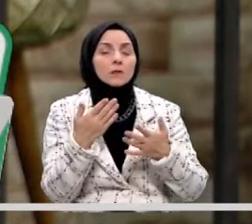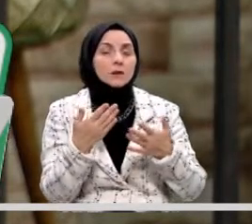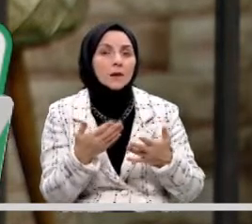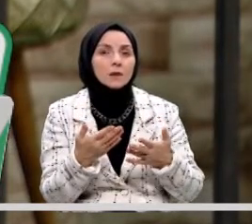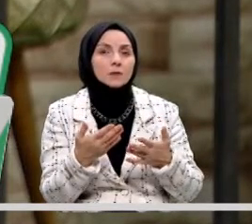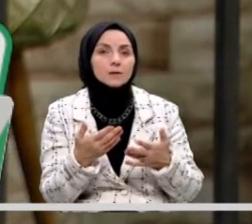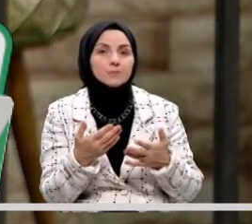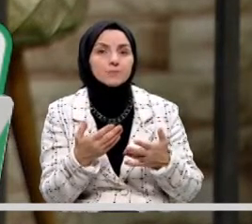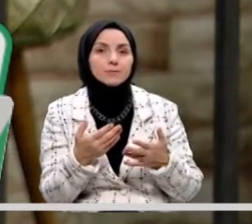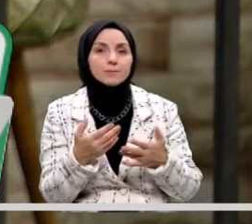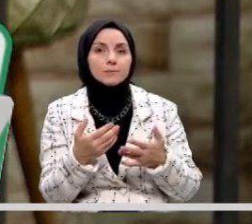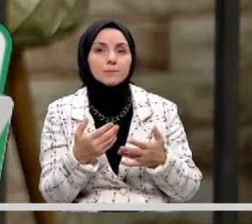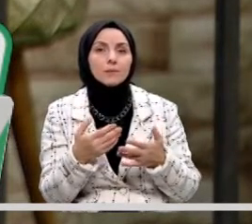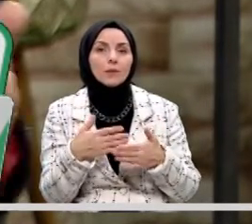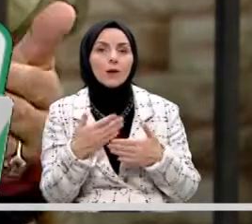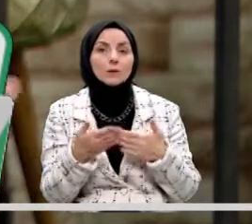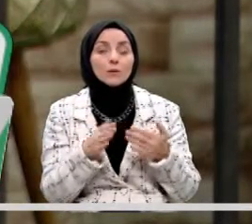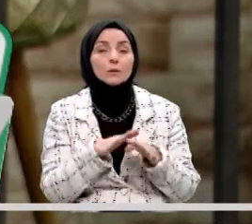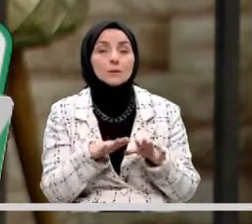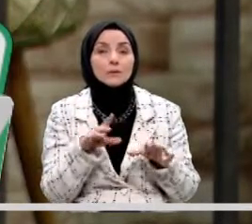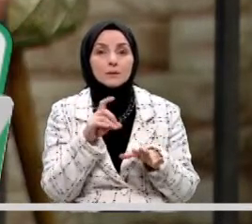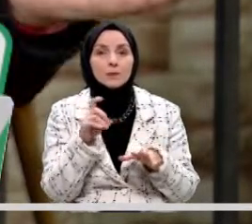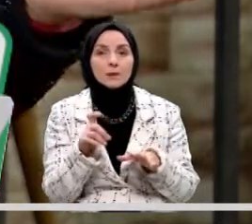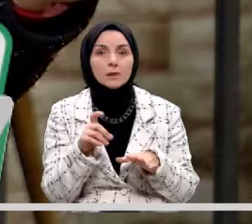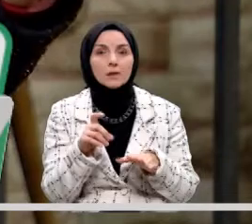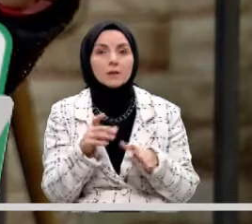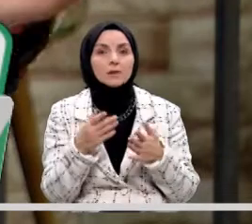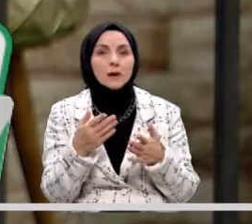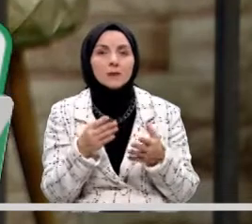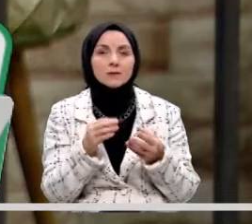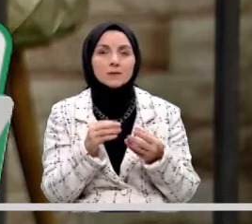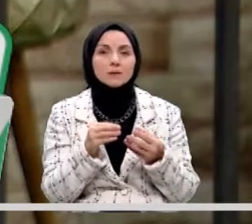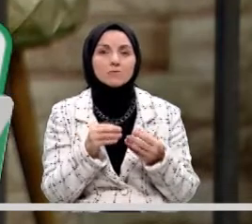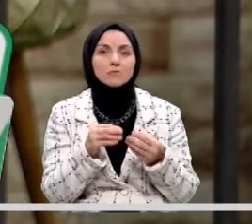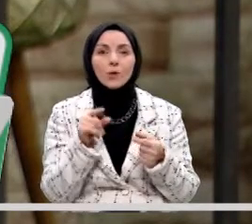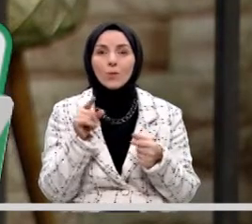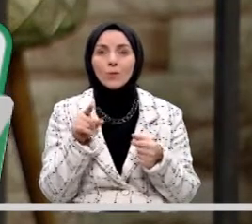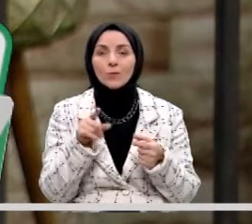sonra bitti mi sizinle ilişkimi belli prosedürüne yönetirim sorun değil